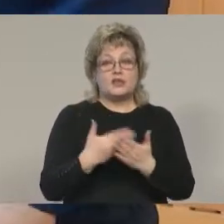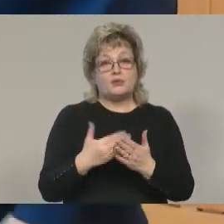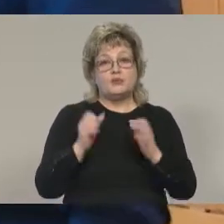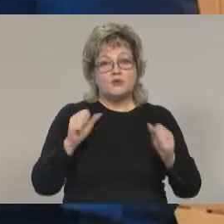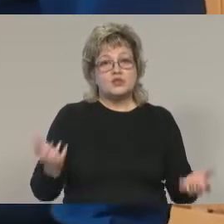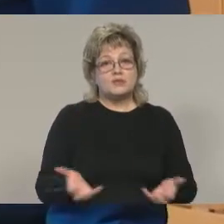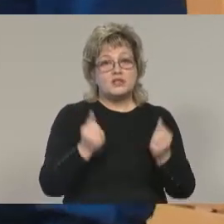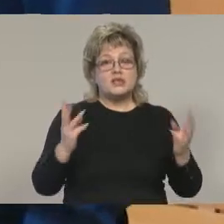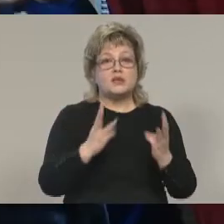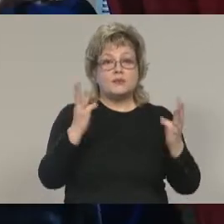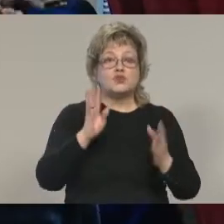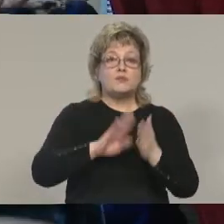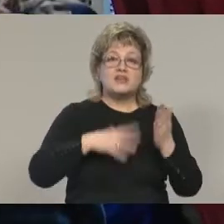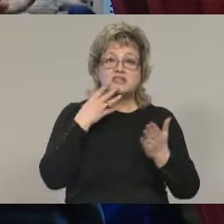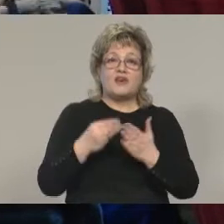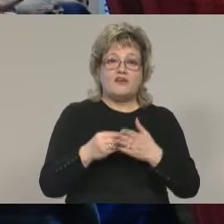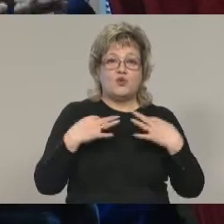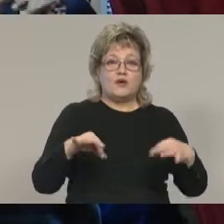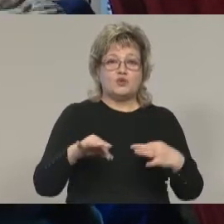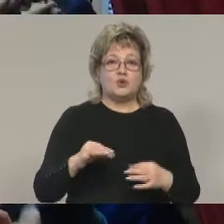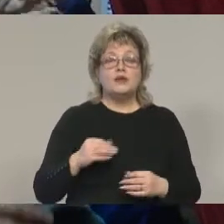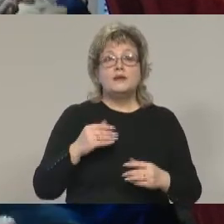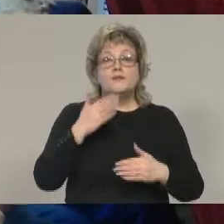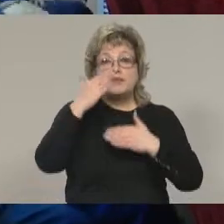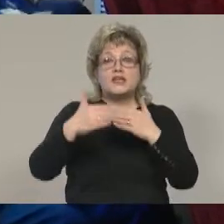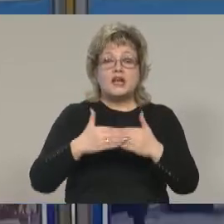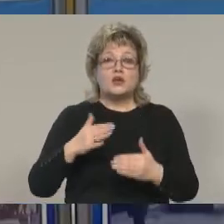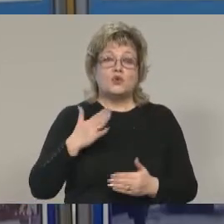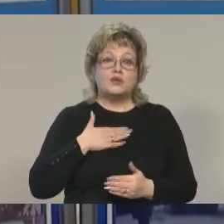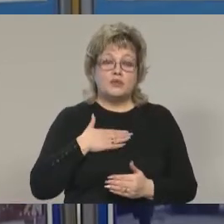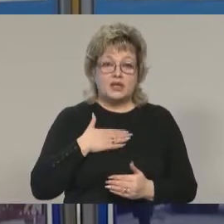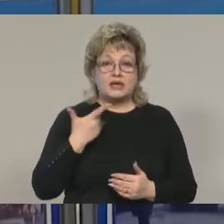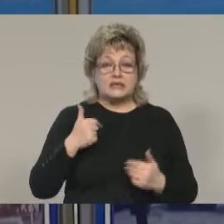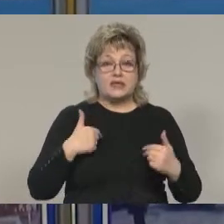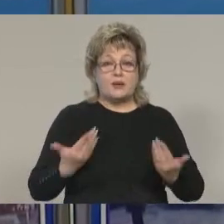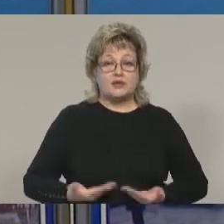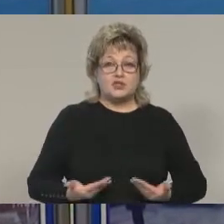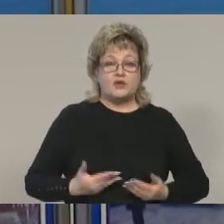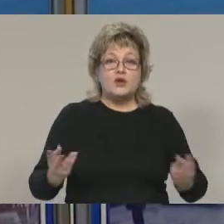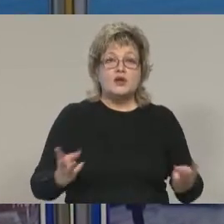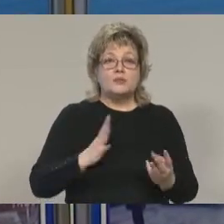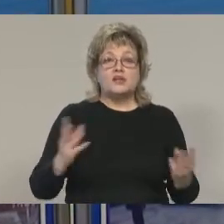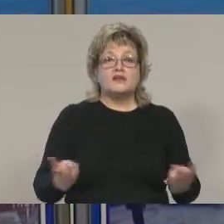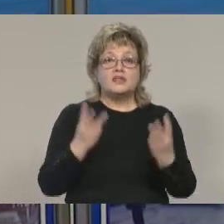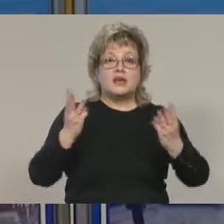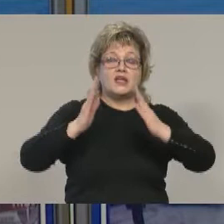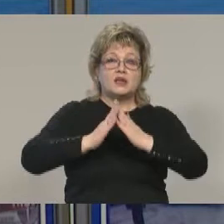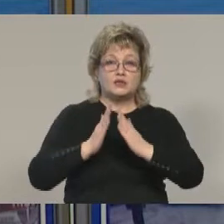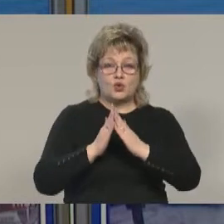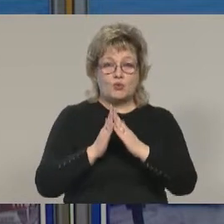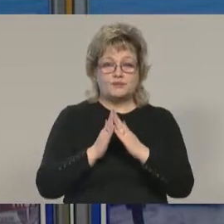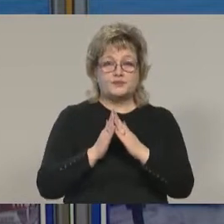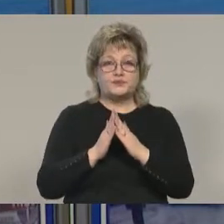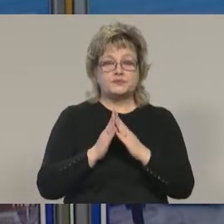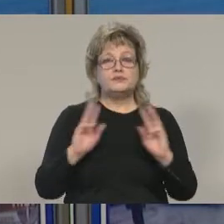может спасти на пожаре и без своего авто. Недалеко от меня, там, где я проживаю, было возгорание дома.